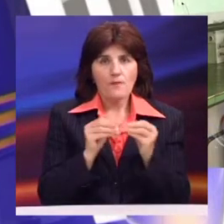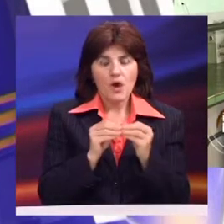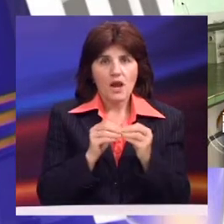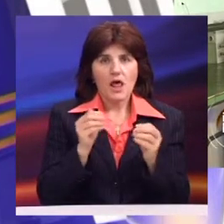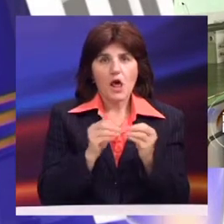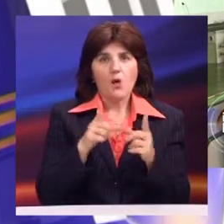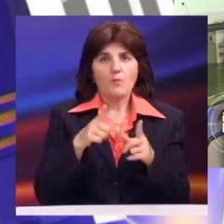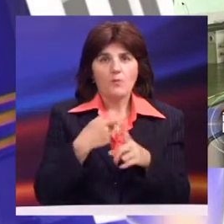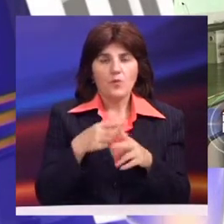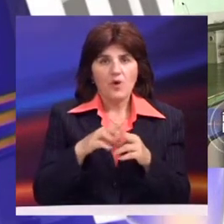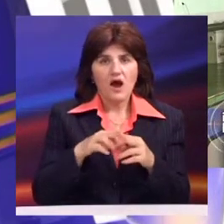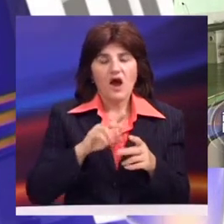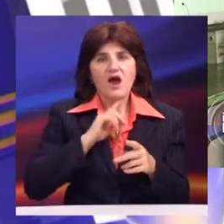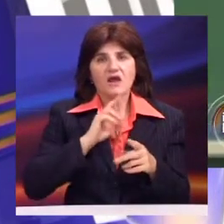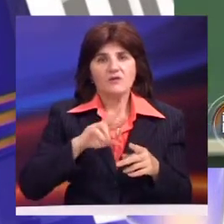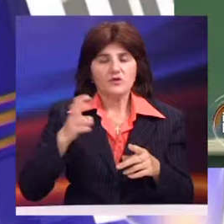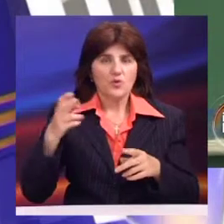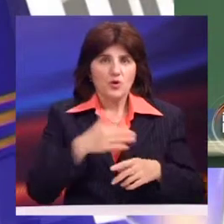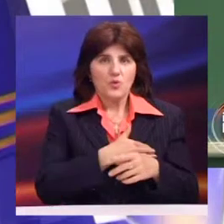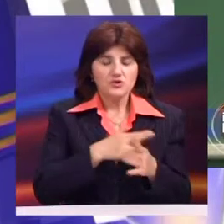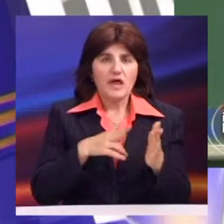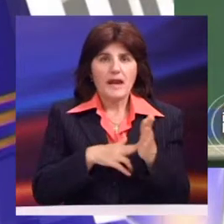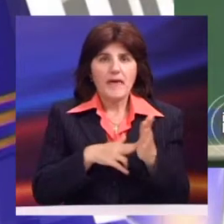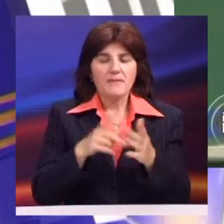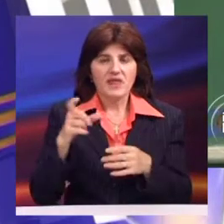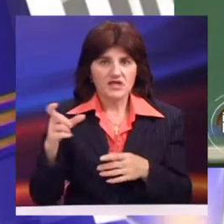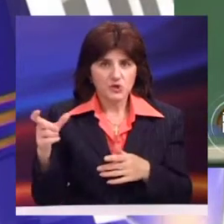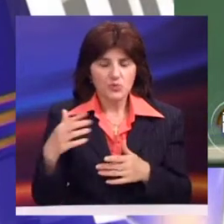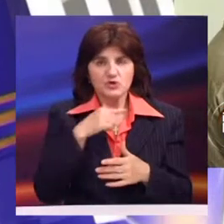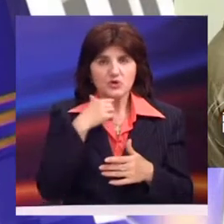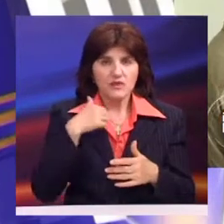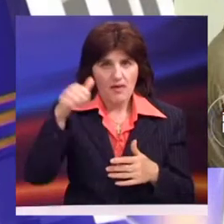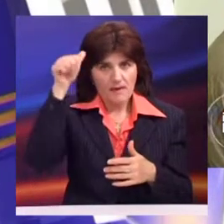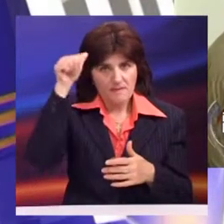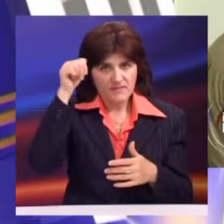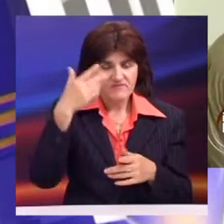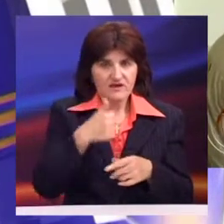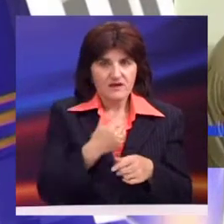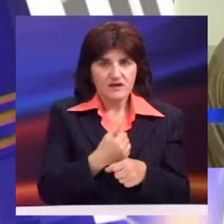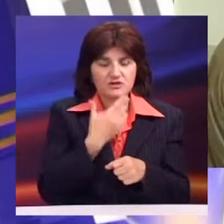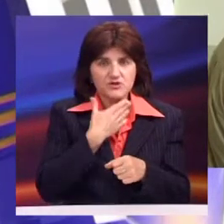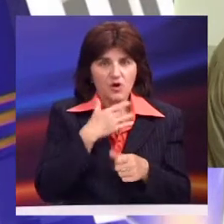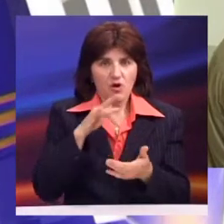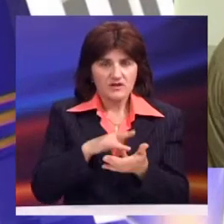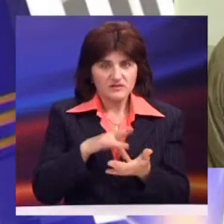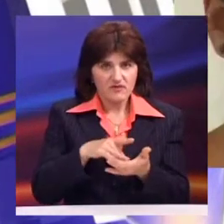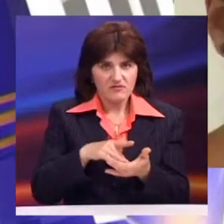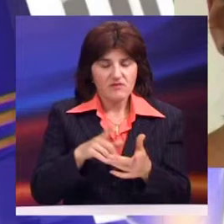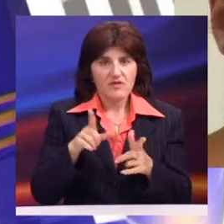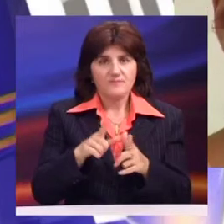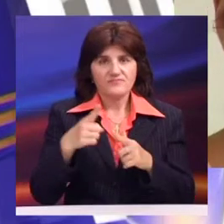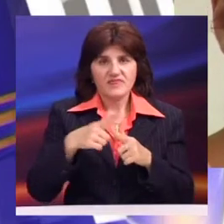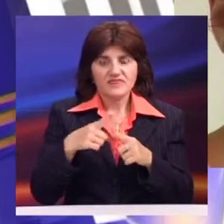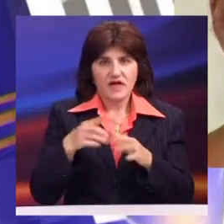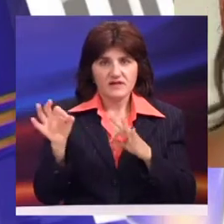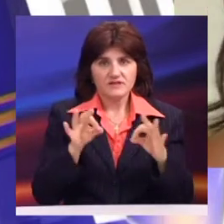Bojana Buha, Teodora Kermeš, Nebojša Kolar, Stefan Lakić i Nemanja Ćurčić, učenici prvog razreda Hemijsko-tehnološke škole iz